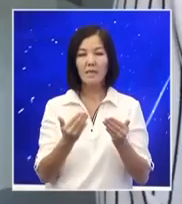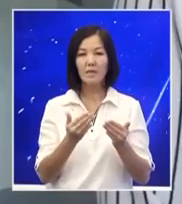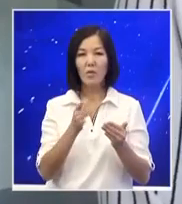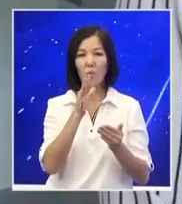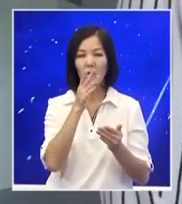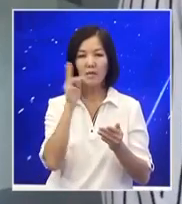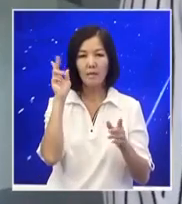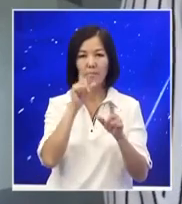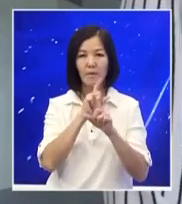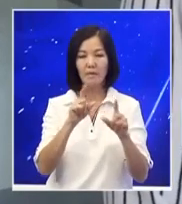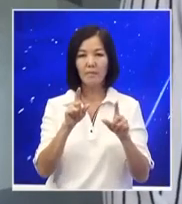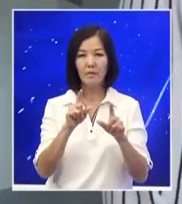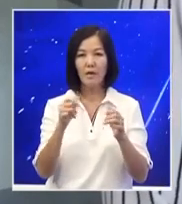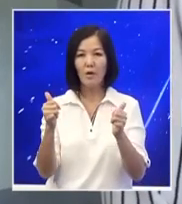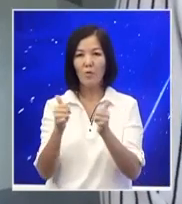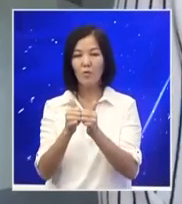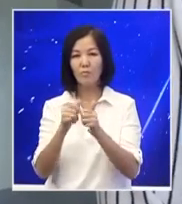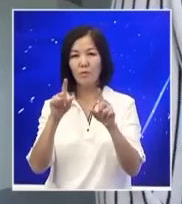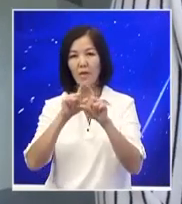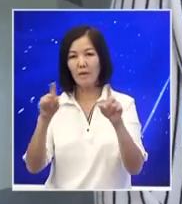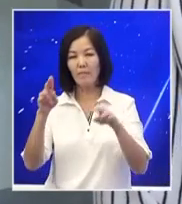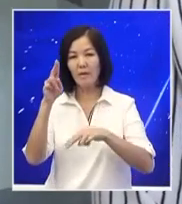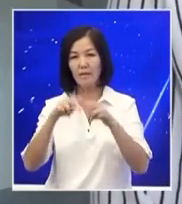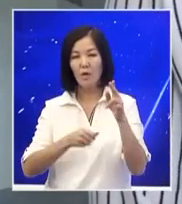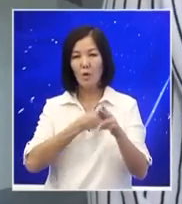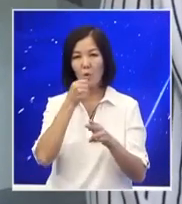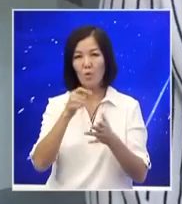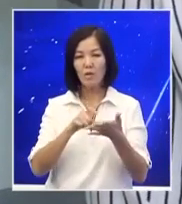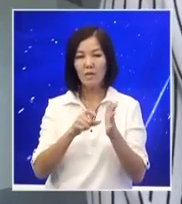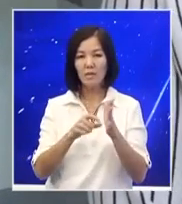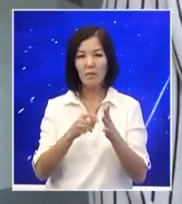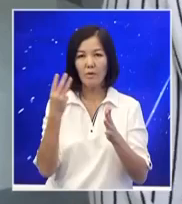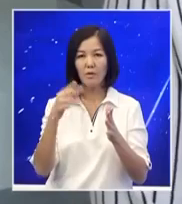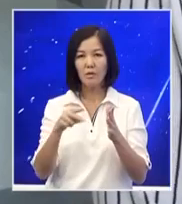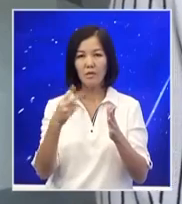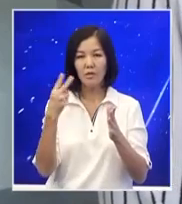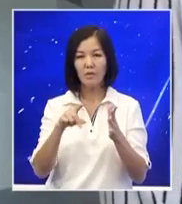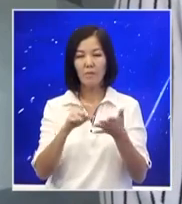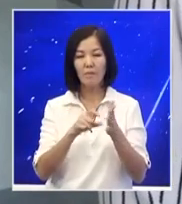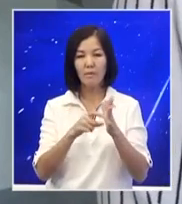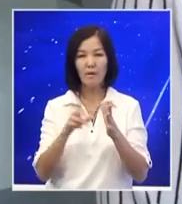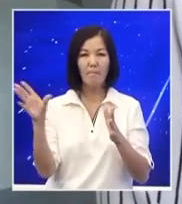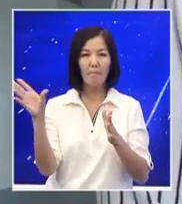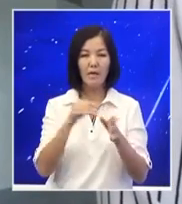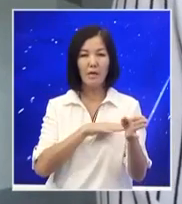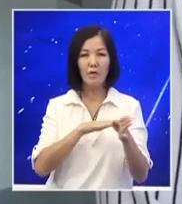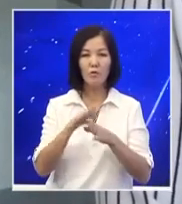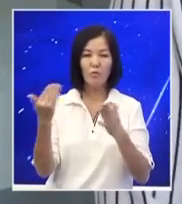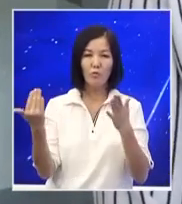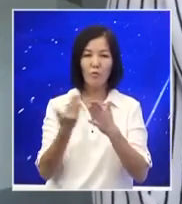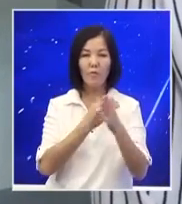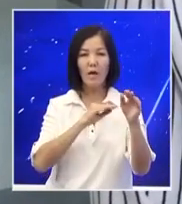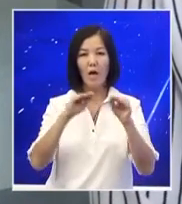мектепте қосымша ғимаратта үлкен сыныптарға арналған 20 оқу кабинеті түгел жабдықталған заманауи